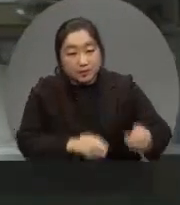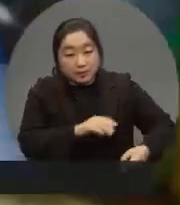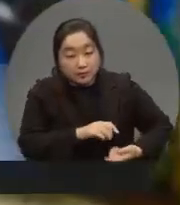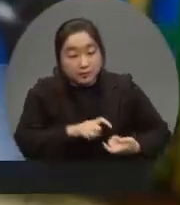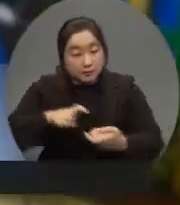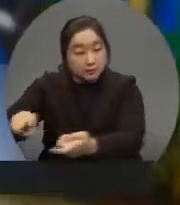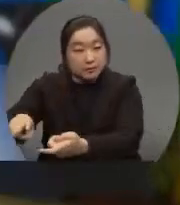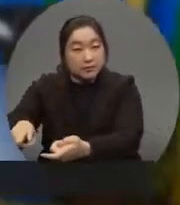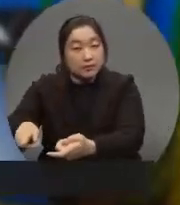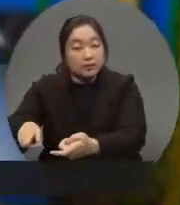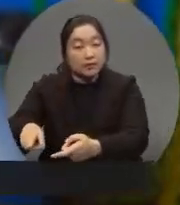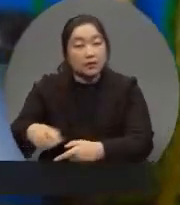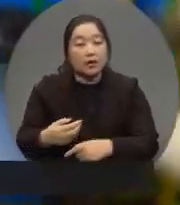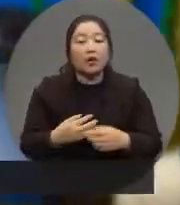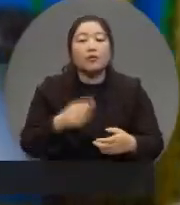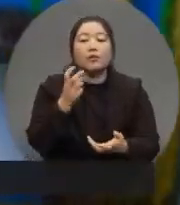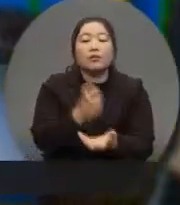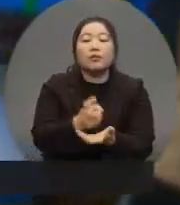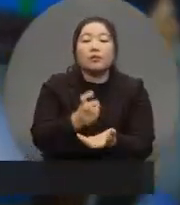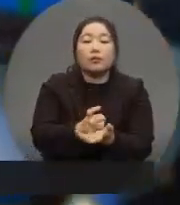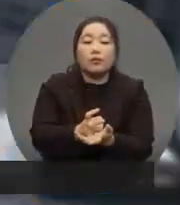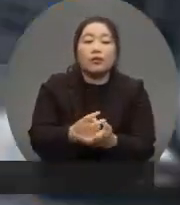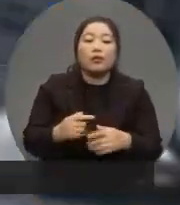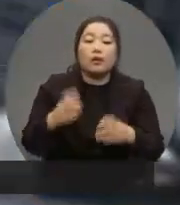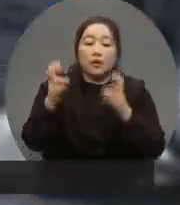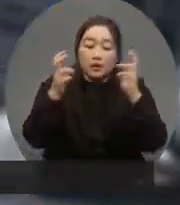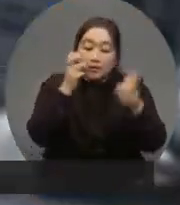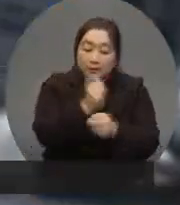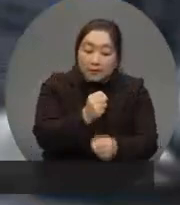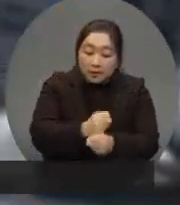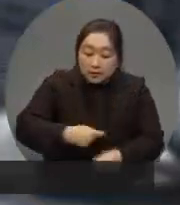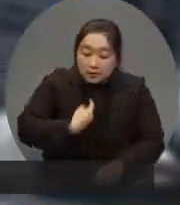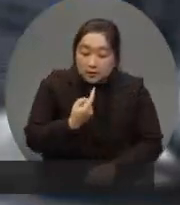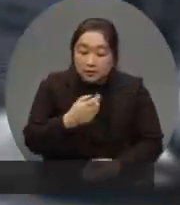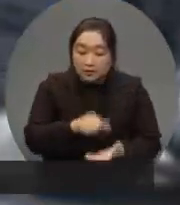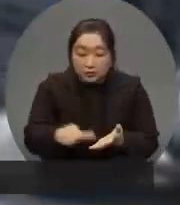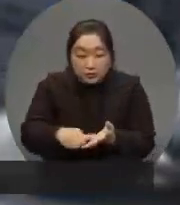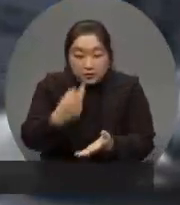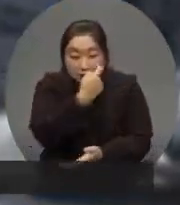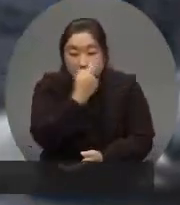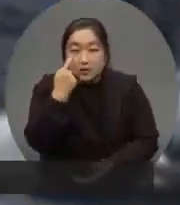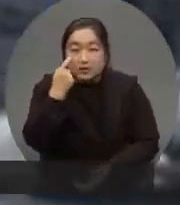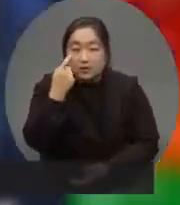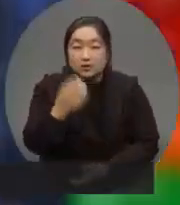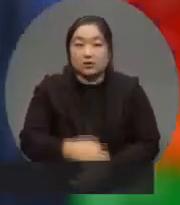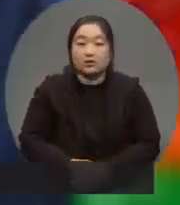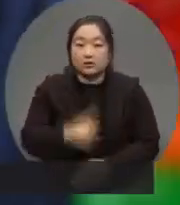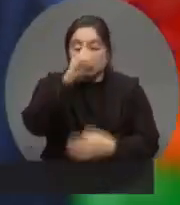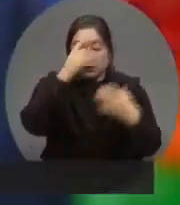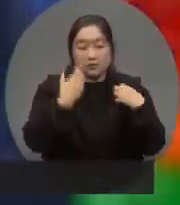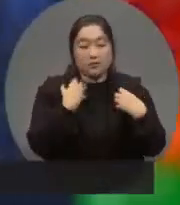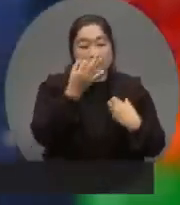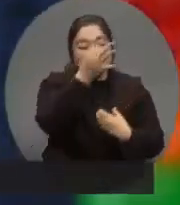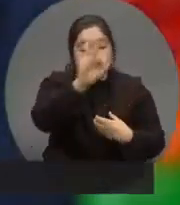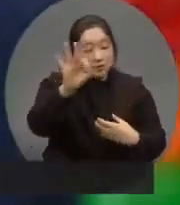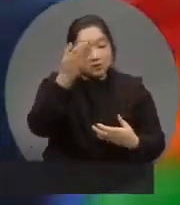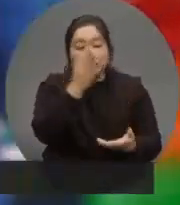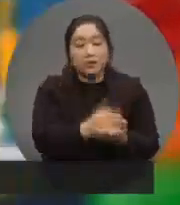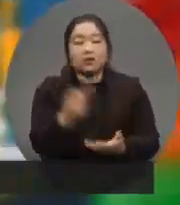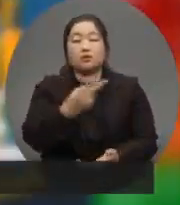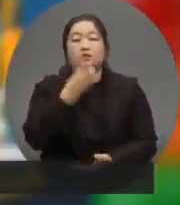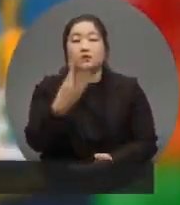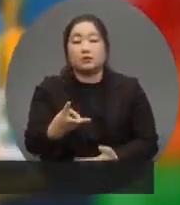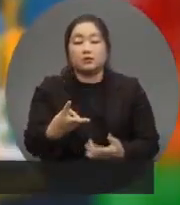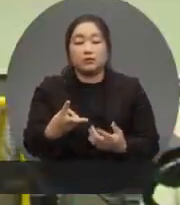제조사가 차량 품질을 스스로 인증하기 때문입니다 정부가 품질을 보증하는 형식승인 대신 2003년부터 자기인증